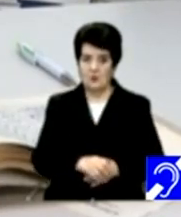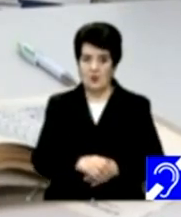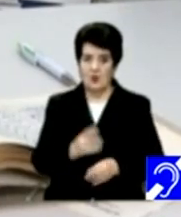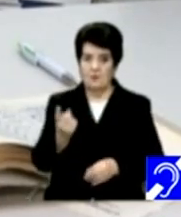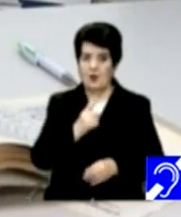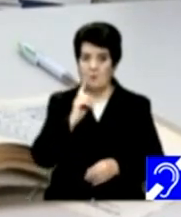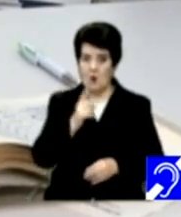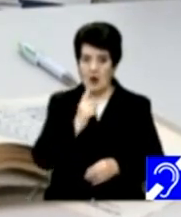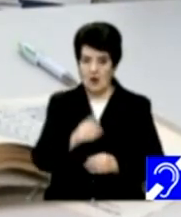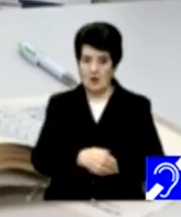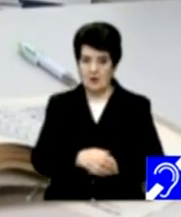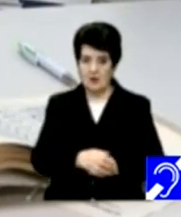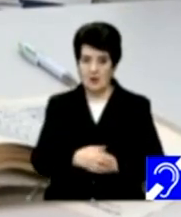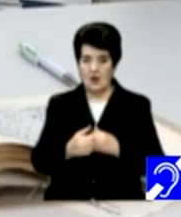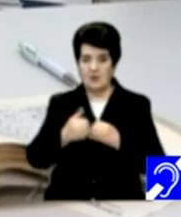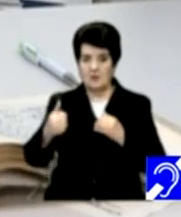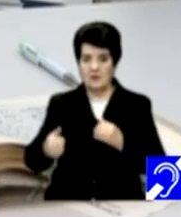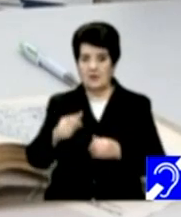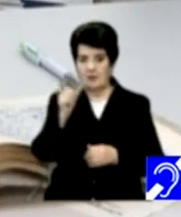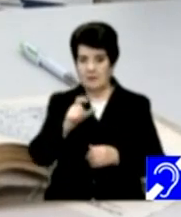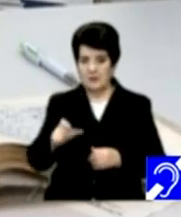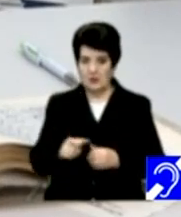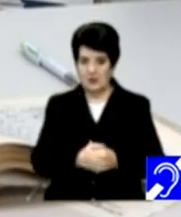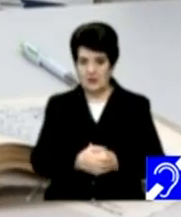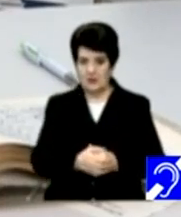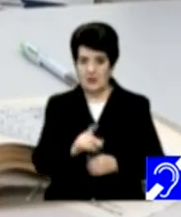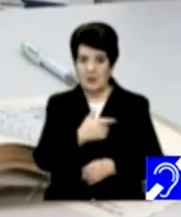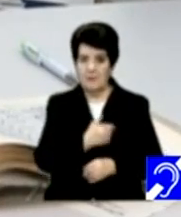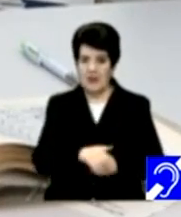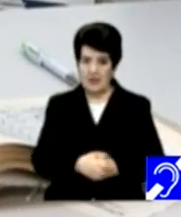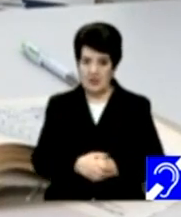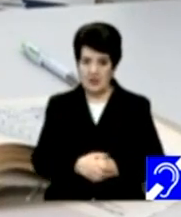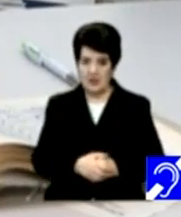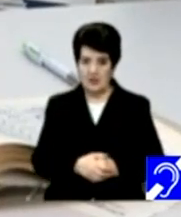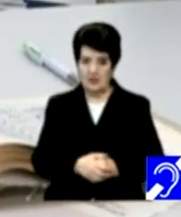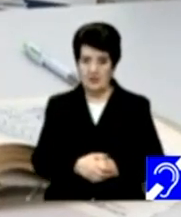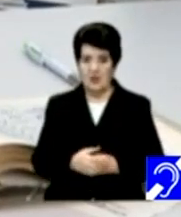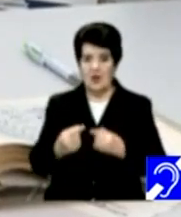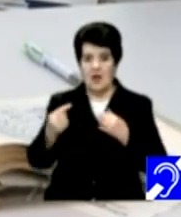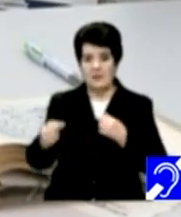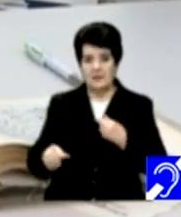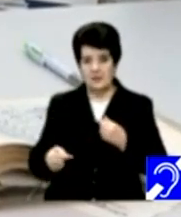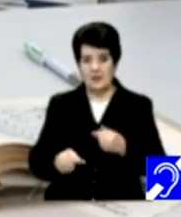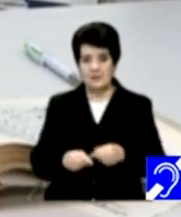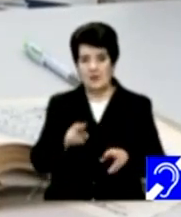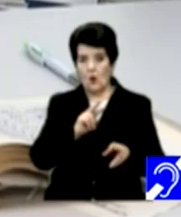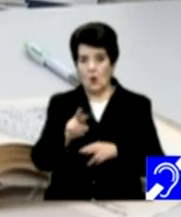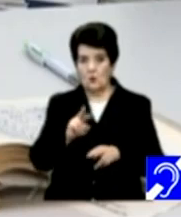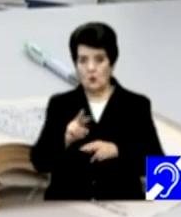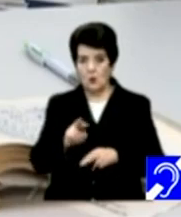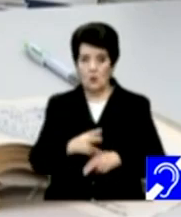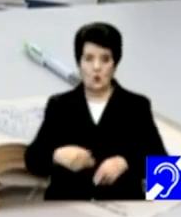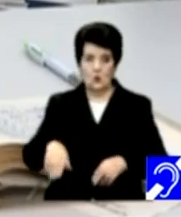primul an, a îndepărtat un pic pacienții de medic, i-a ținut un pic mai la distanță, astfel controlul